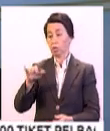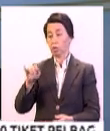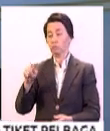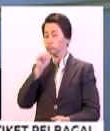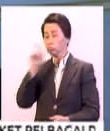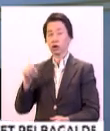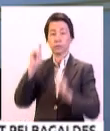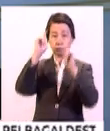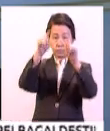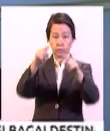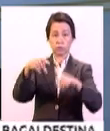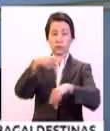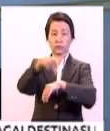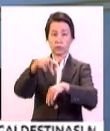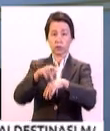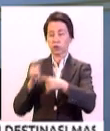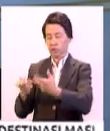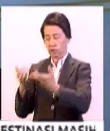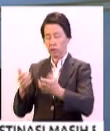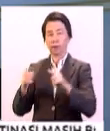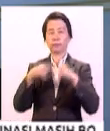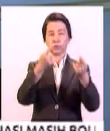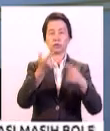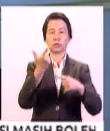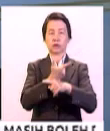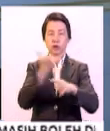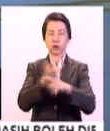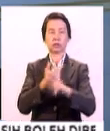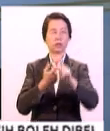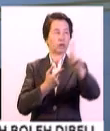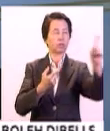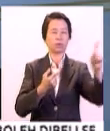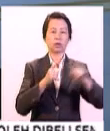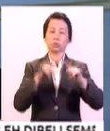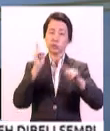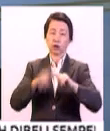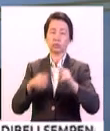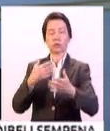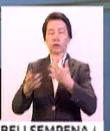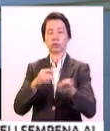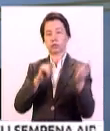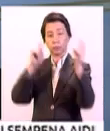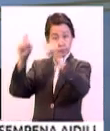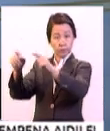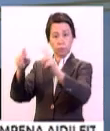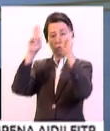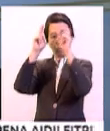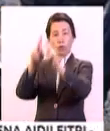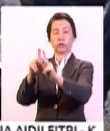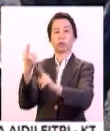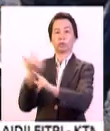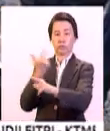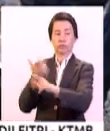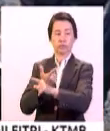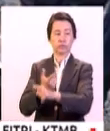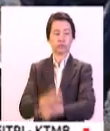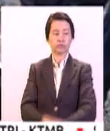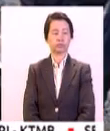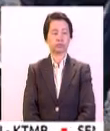ke, dia nak pergi latihan somewhere tapi tak dapat pergi, dia pergi Kuantan.